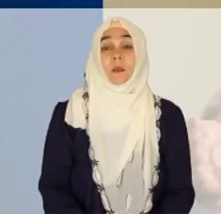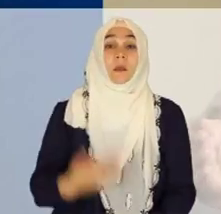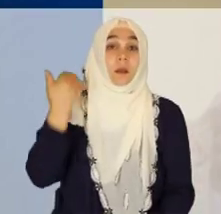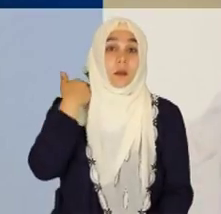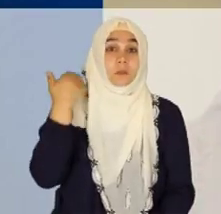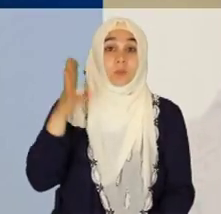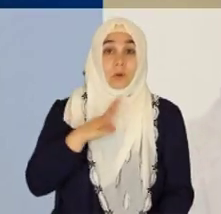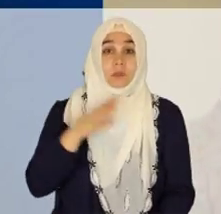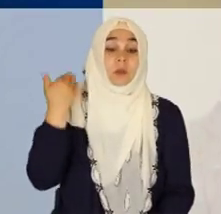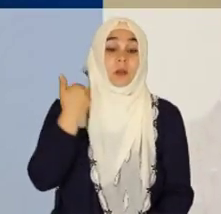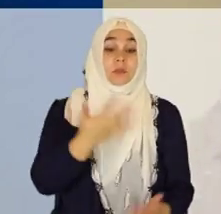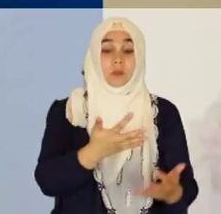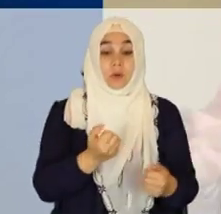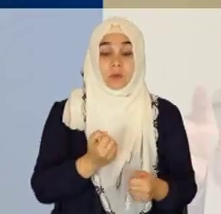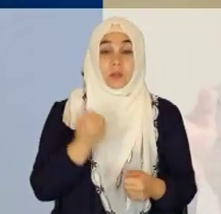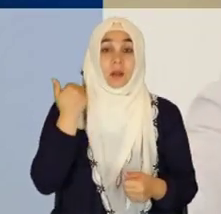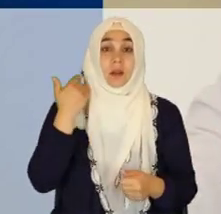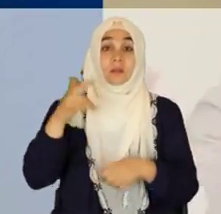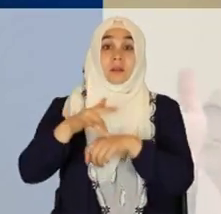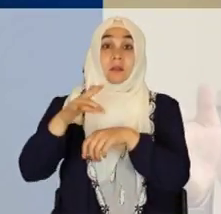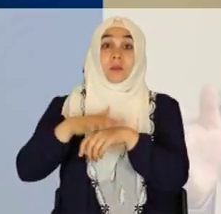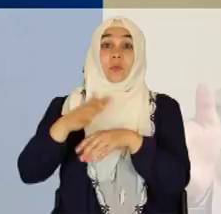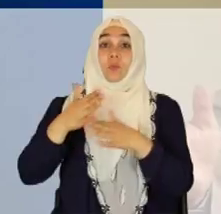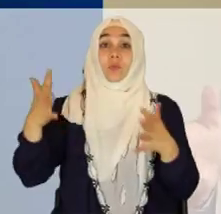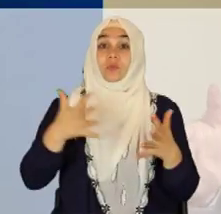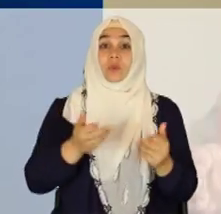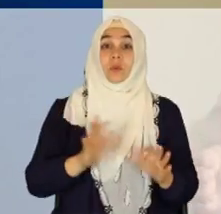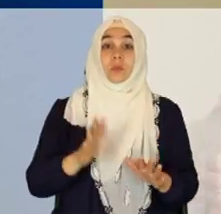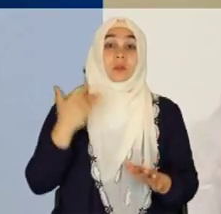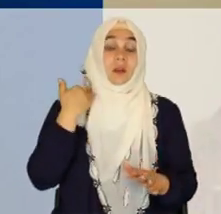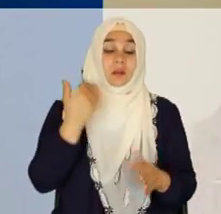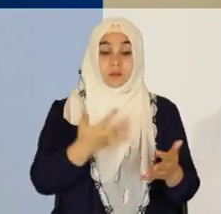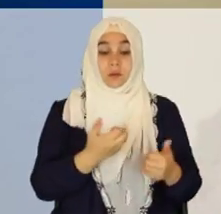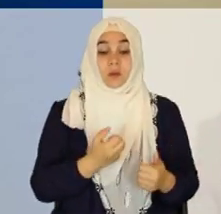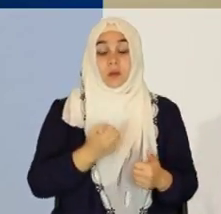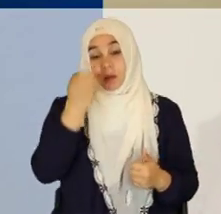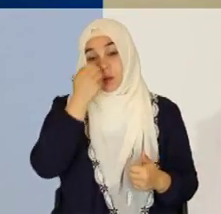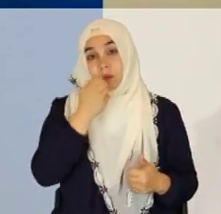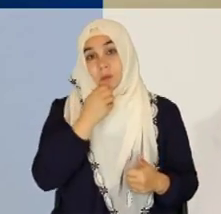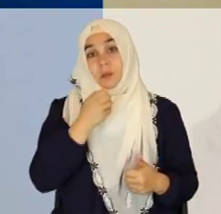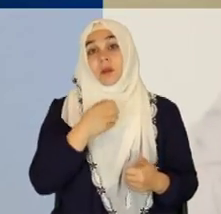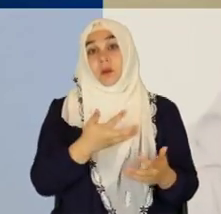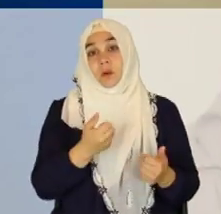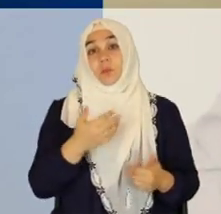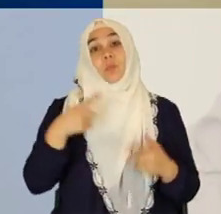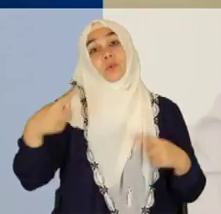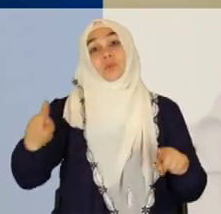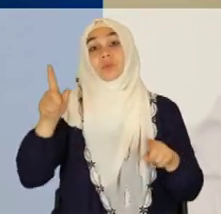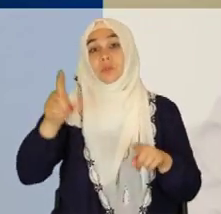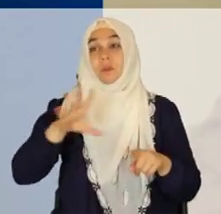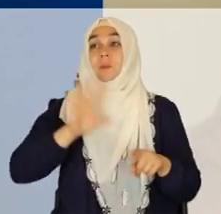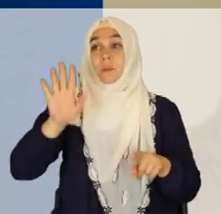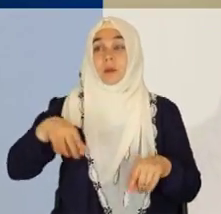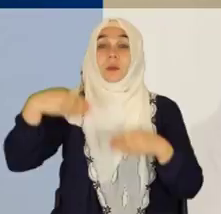Qarzi bo'lsa, qarzi borligi uchun berayotgan bo'lsa, qarzidan ortib olmasin. Qarzim shu edi, mana menga qarzimga miqdorini berdingiz, endi boshqaga bering